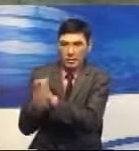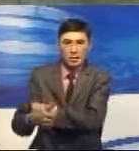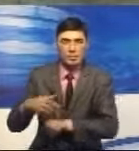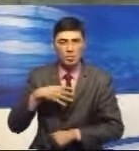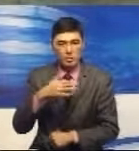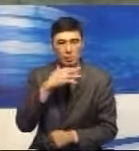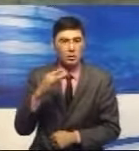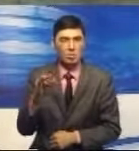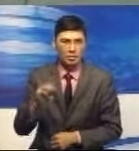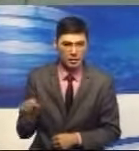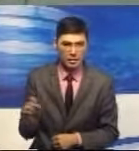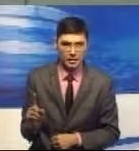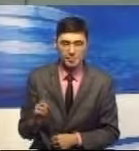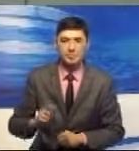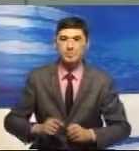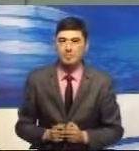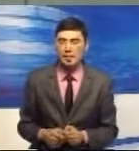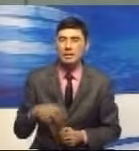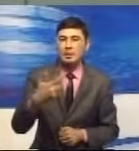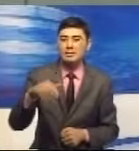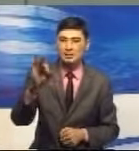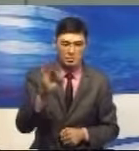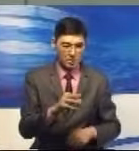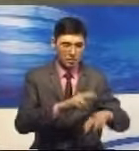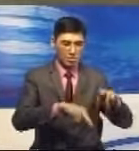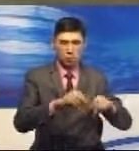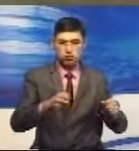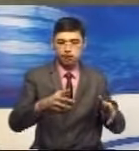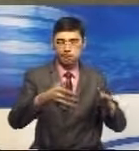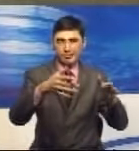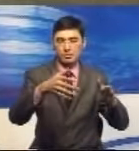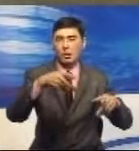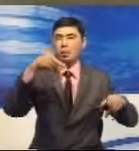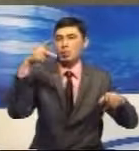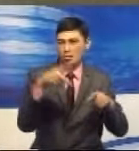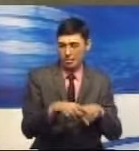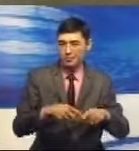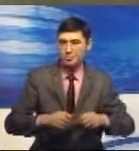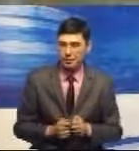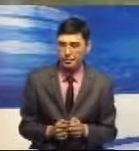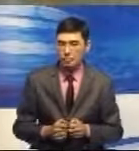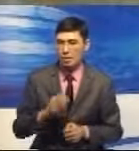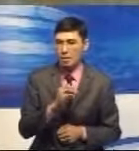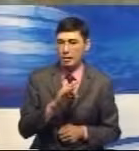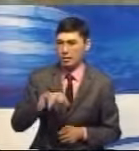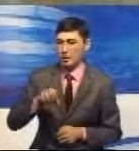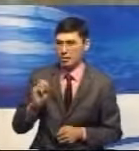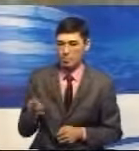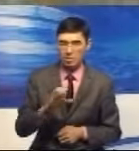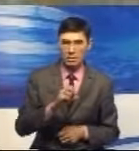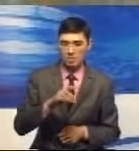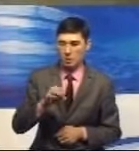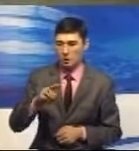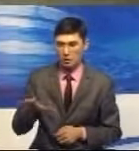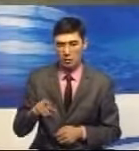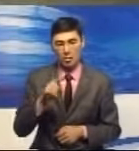қор да құрылған болатын. Алайда жұмыстардың 30% орындалғанда құрылыс тоқтап қалды. Басқосуда Ермак Сәлімов бұл аумақты